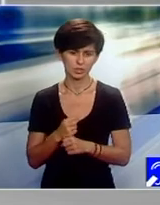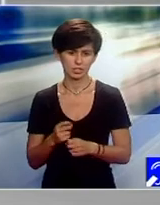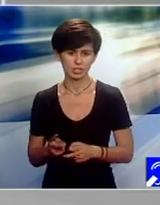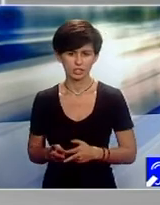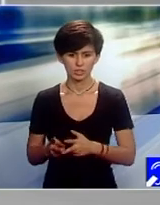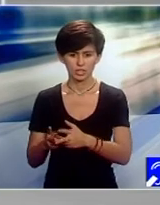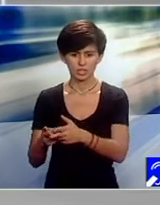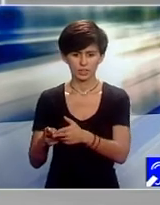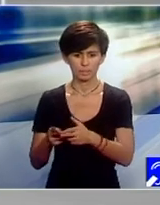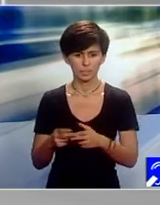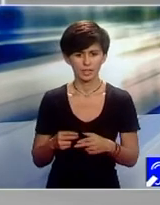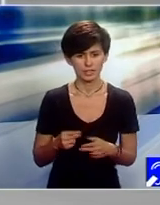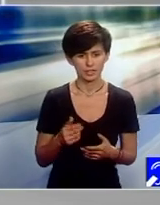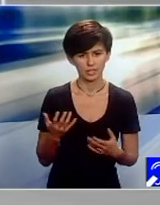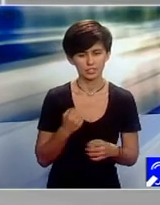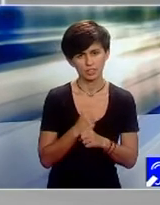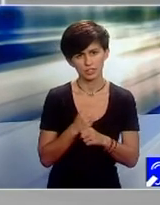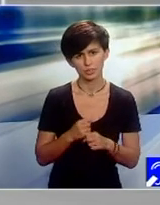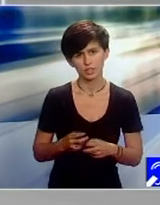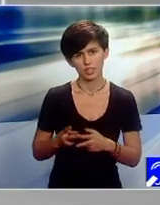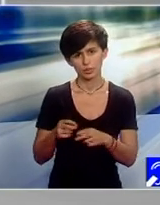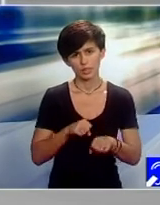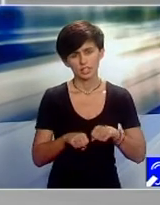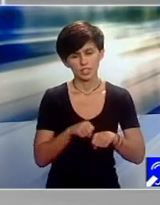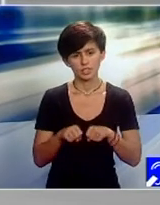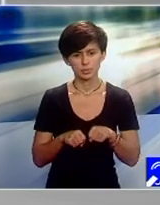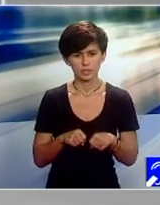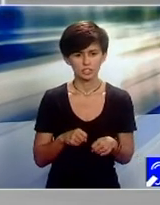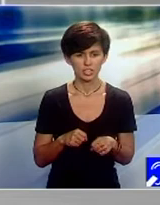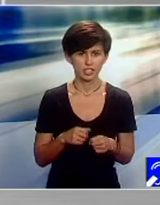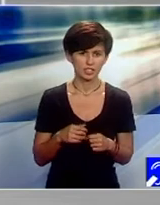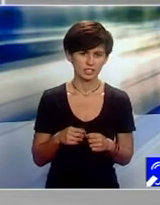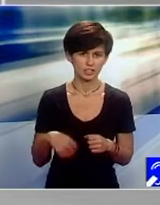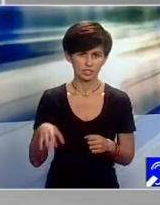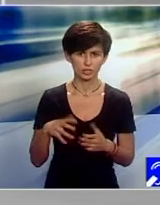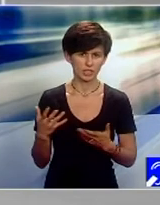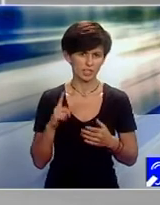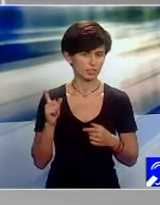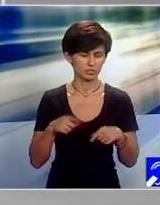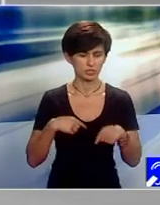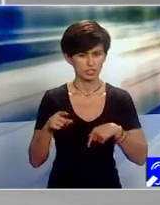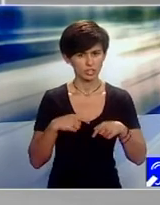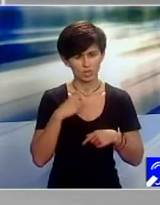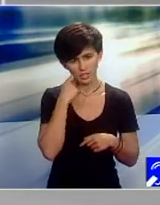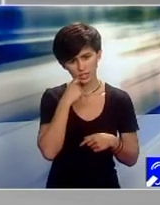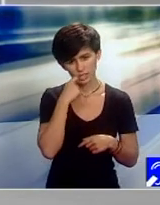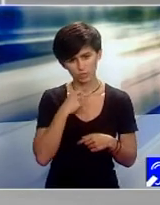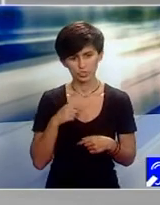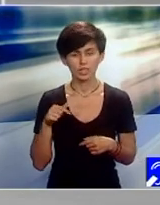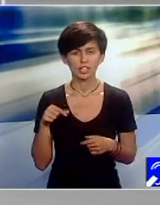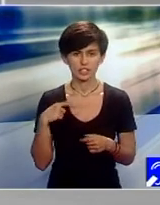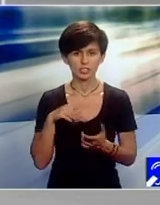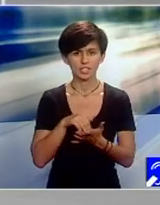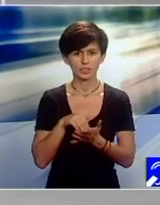bifa niște statistici s-au trasat piste de biciclete. De ele e nevoie acolo unde e traficul intens, acolo nu prea-ți vine să mergi cu bicicleta